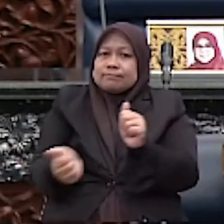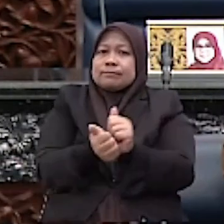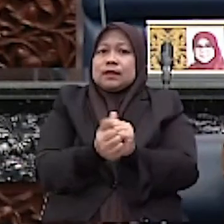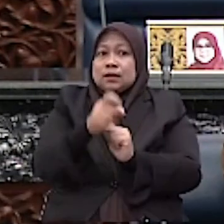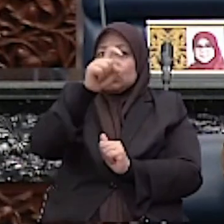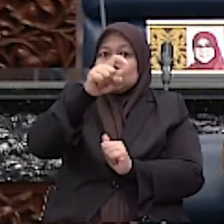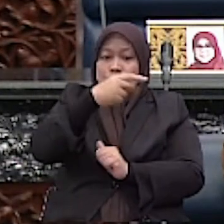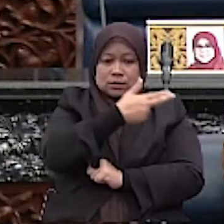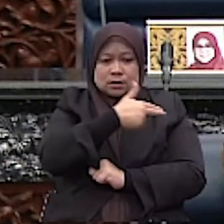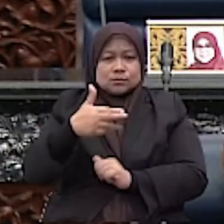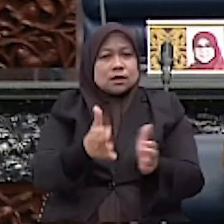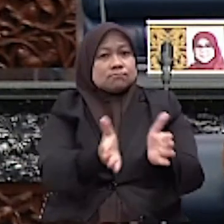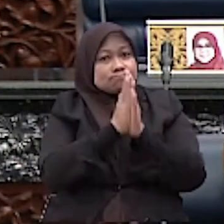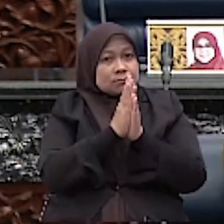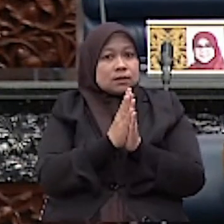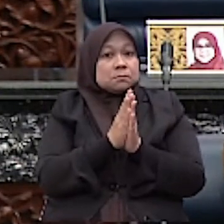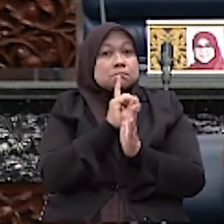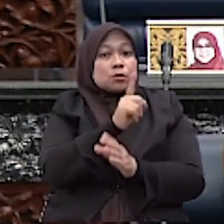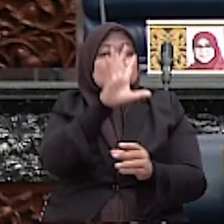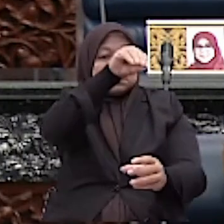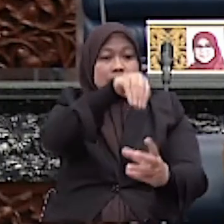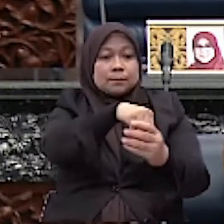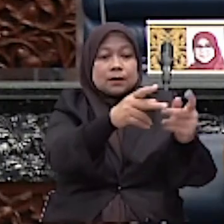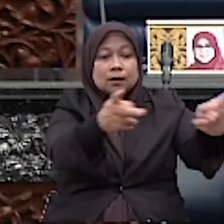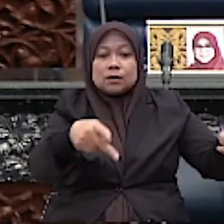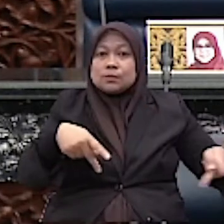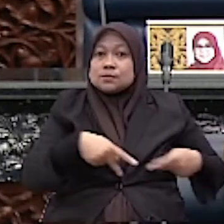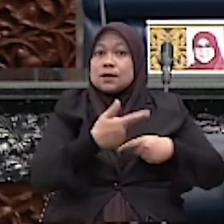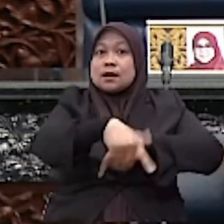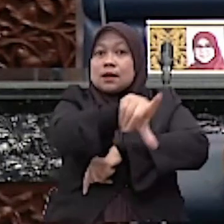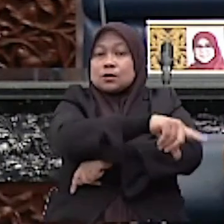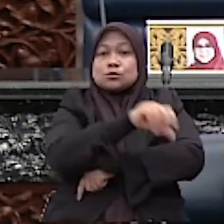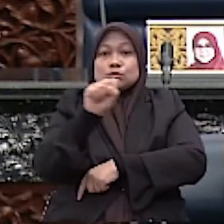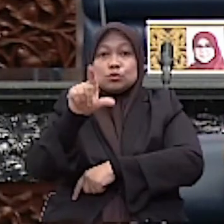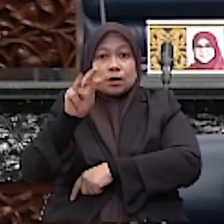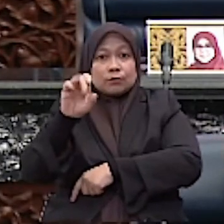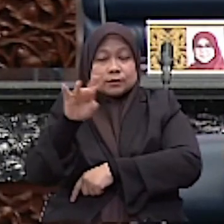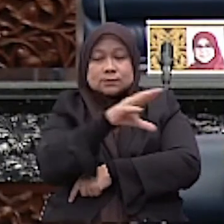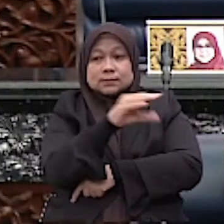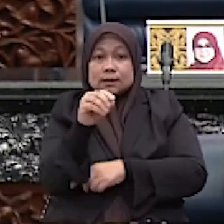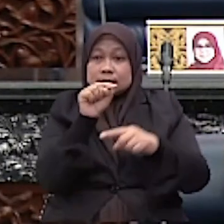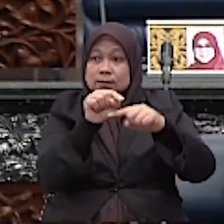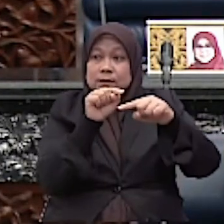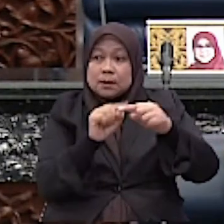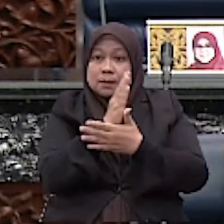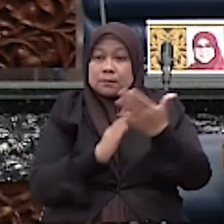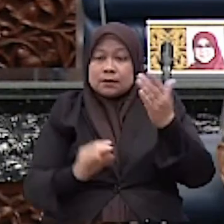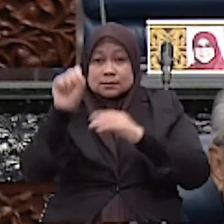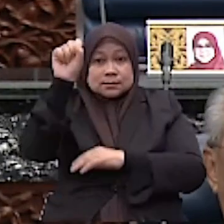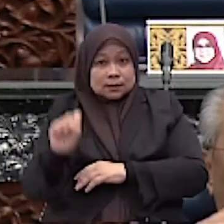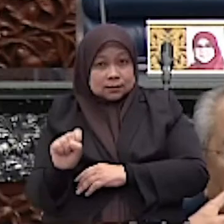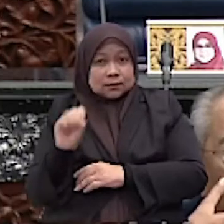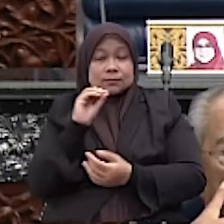tuntutan Jakarta yang membabekkan kawasan laut di laut sulawesi dan di bagian paling selatan